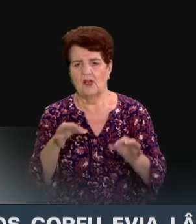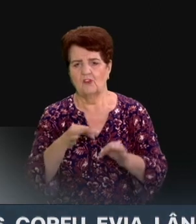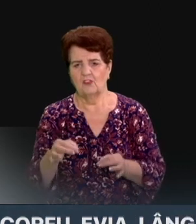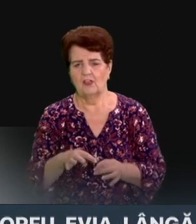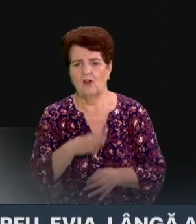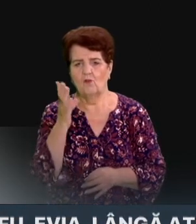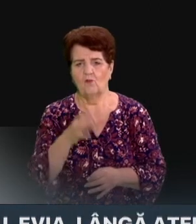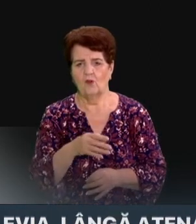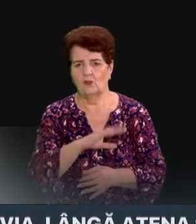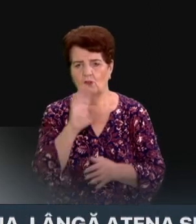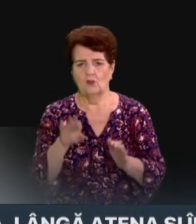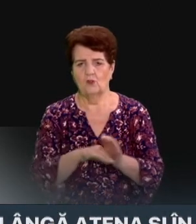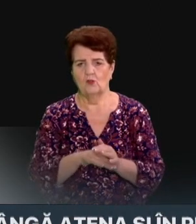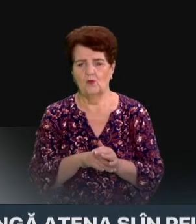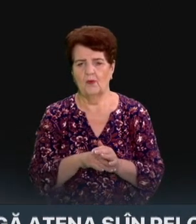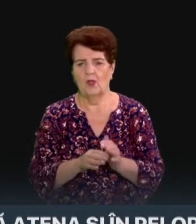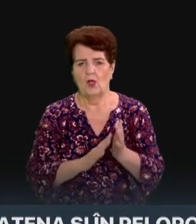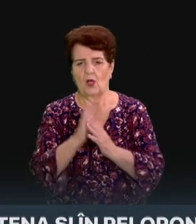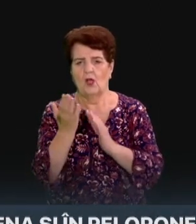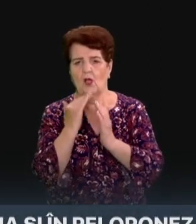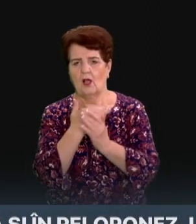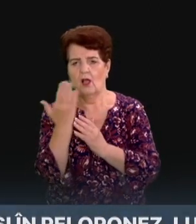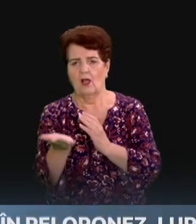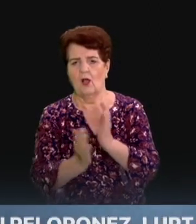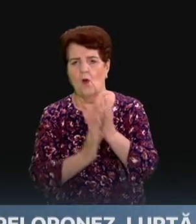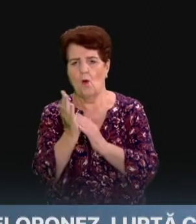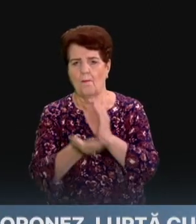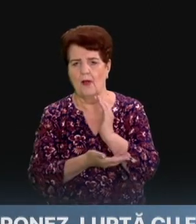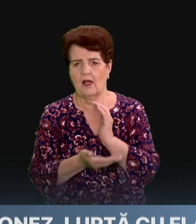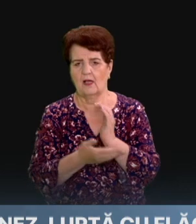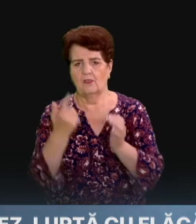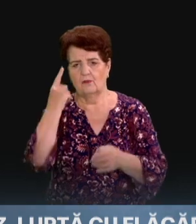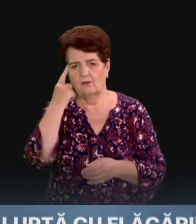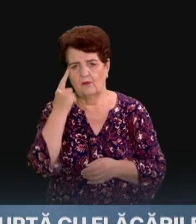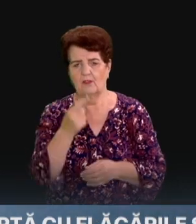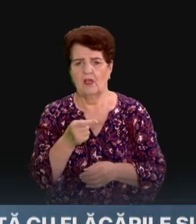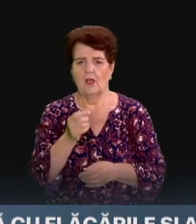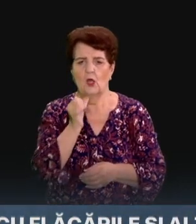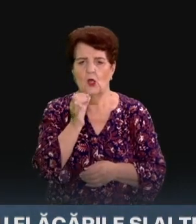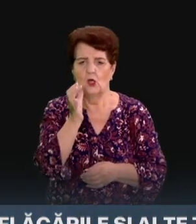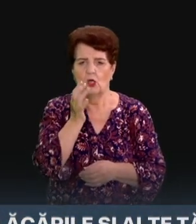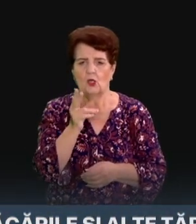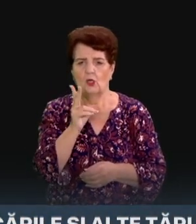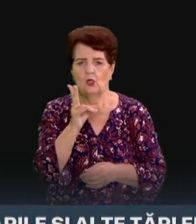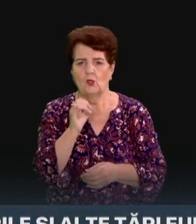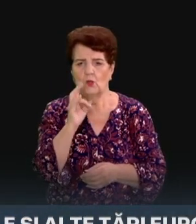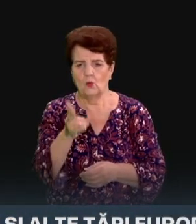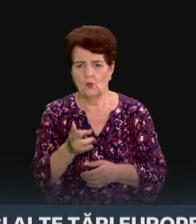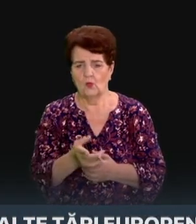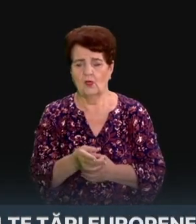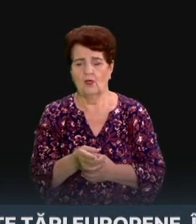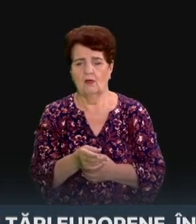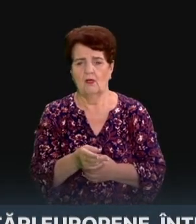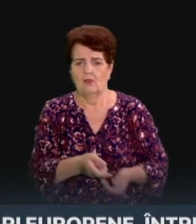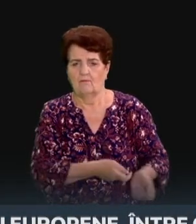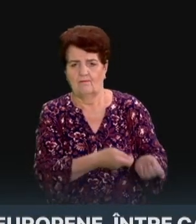copaci în câteva părți a Edinețului, dar ca să vă închipuiți, copaci de nuc, copaci de stejar, toți scos cu rădăcină. Adică a